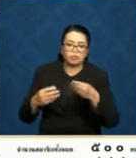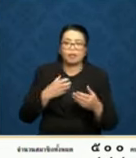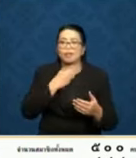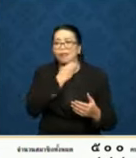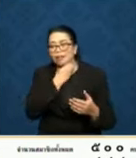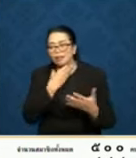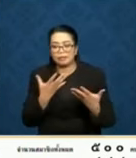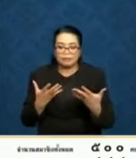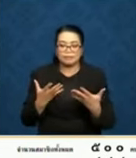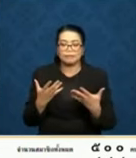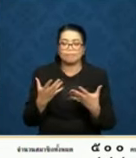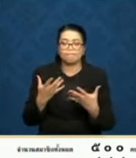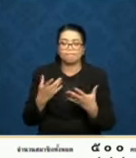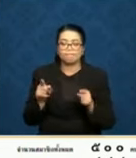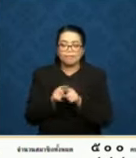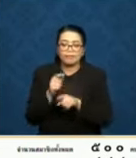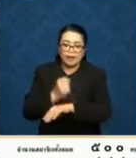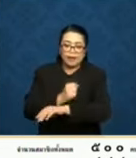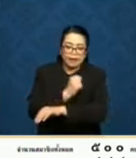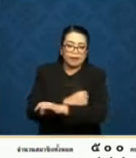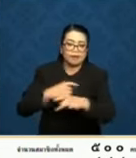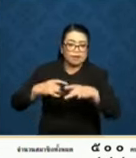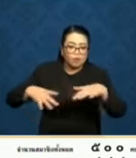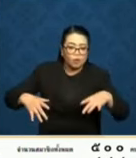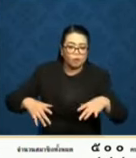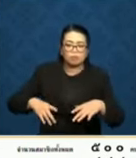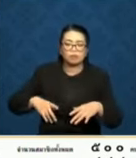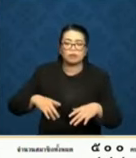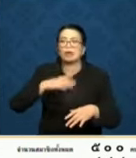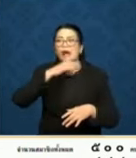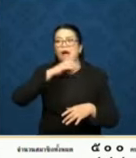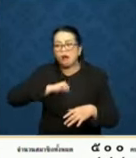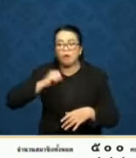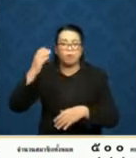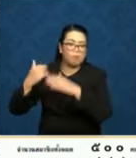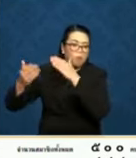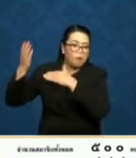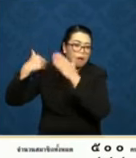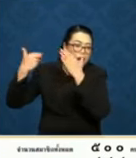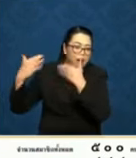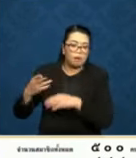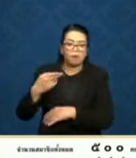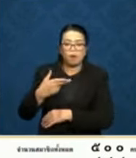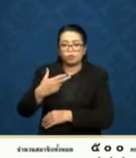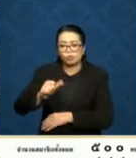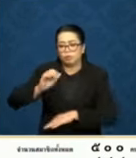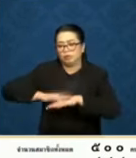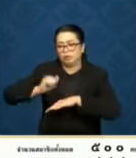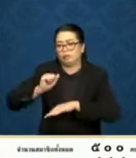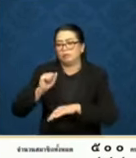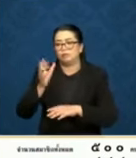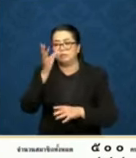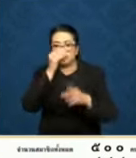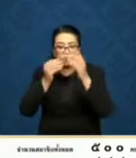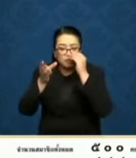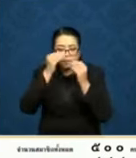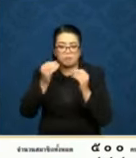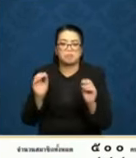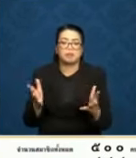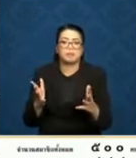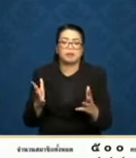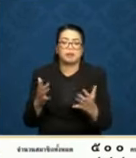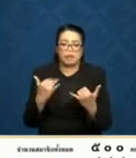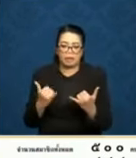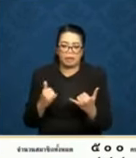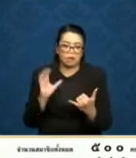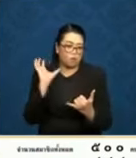ที่ไม่ตอบโจทยกับตลาดรbinary แลที่มันตกยุคไม่ทันกับโลก ไม่ตอบโจททัษะในการเรีนรู้ของโลกใ สัวั